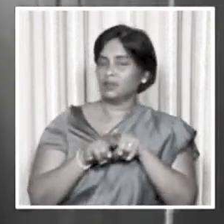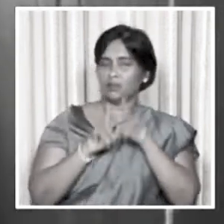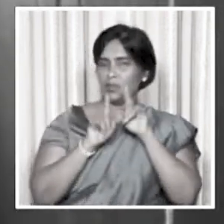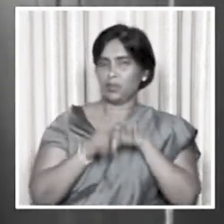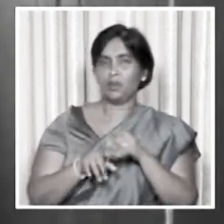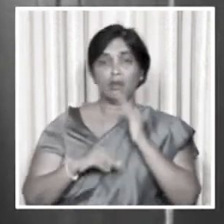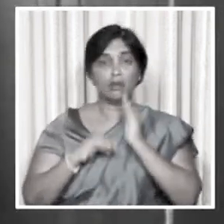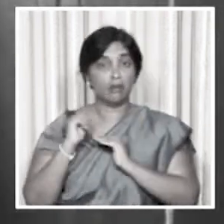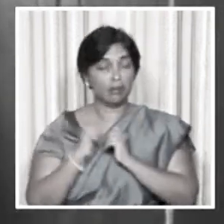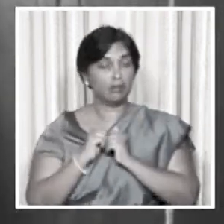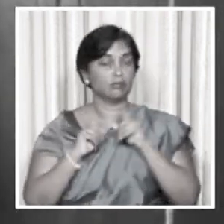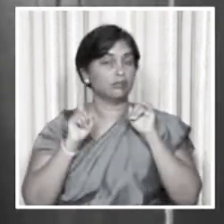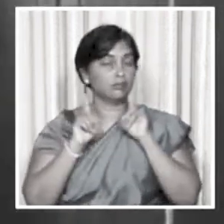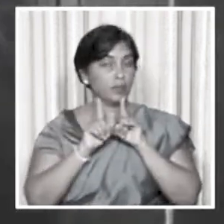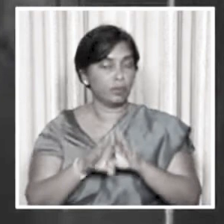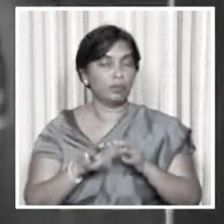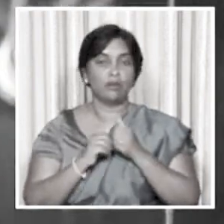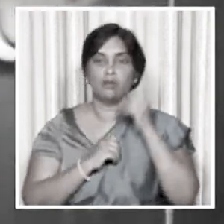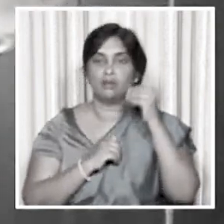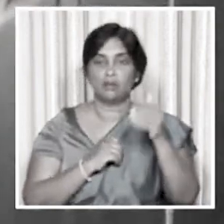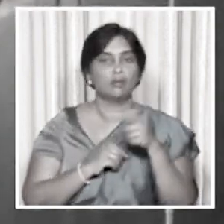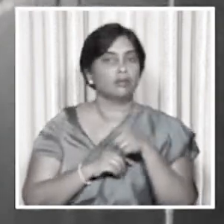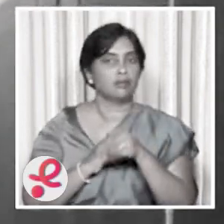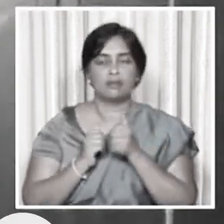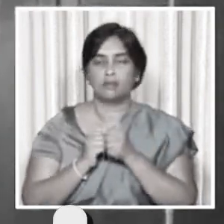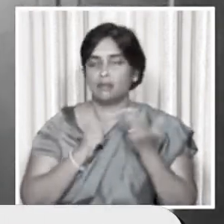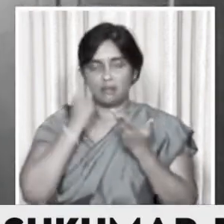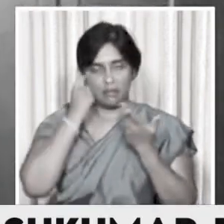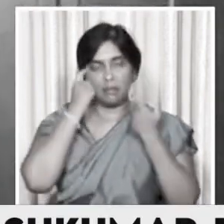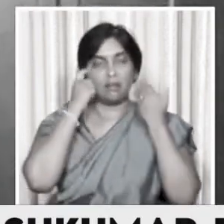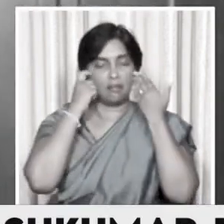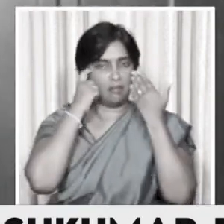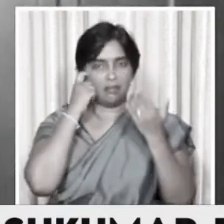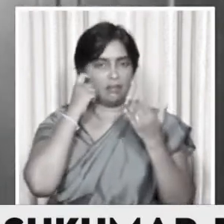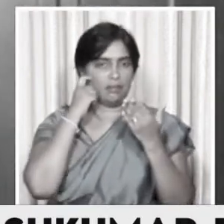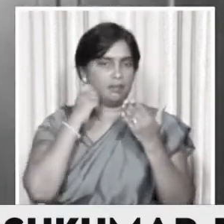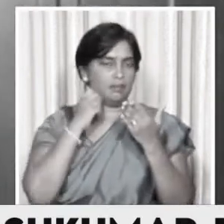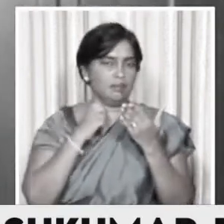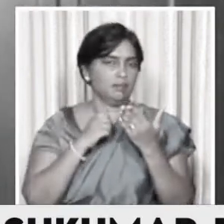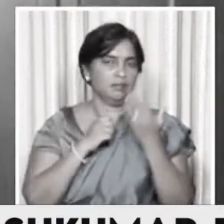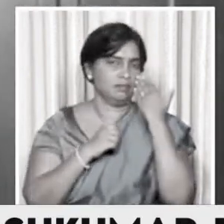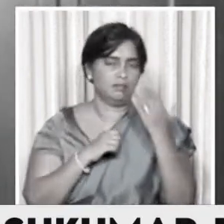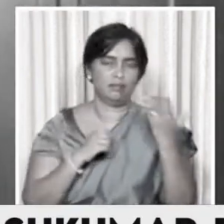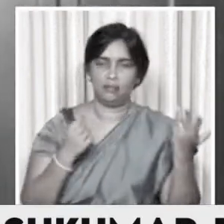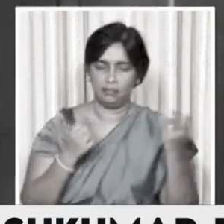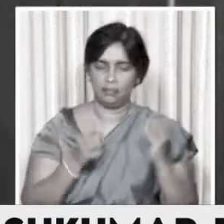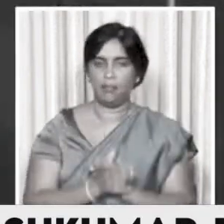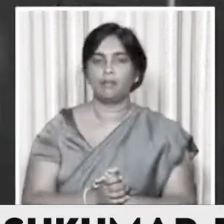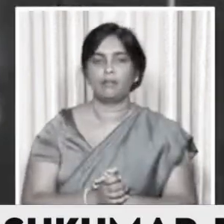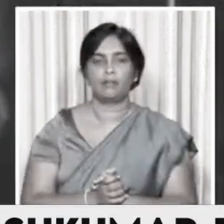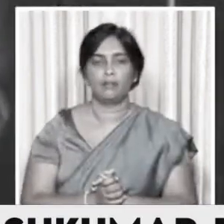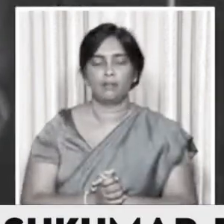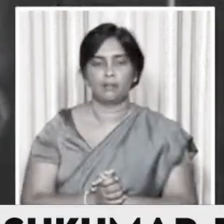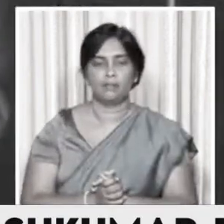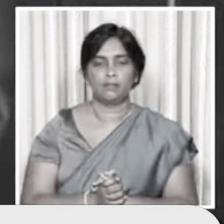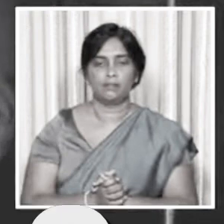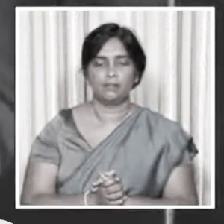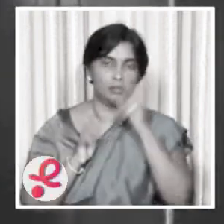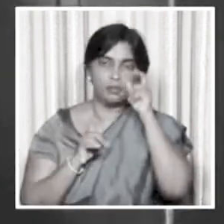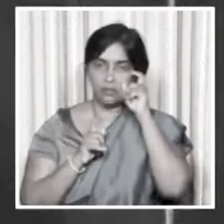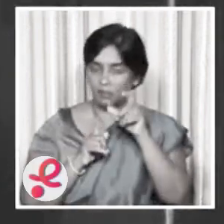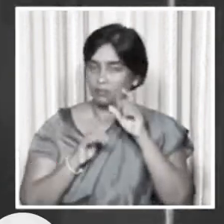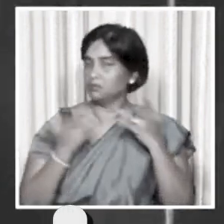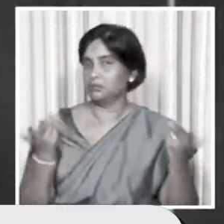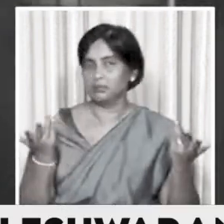நடக்கப் போகின்ற ஒன்றோ அல்ல என்பது நான் சொன்ன வரிசையிலே வரக்கூடிய முன்மொழிவுகளிலிருந்து மிகவும் தெளிவாக எங்களுக்கு